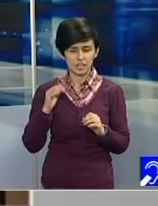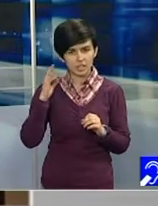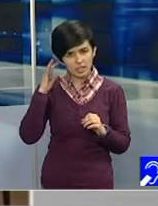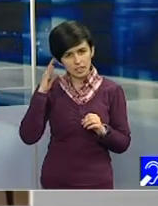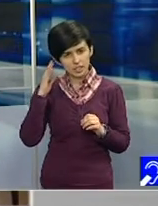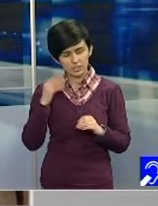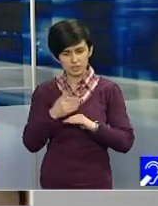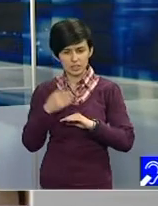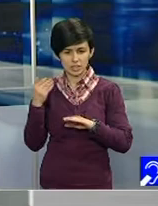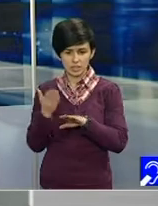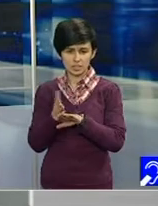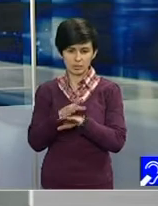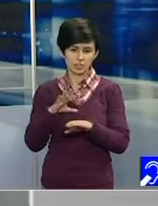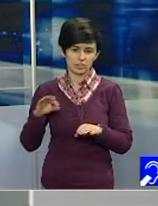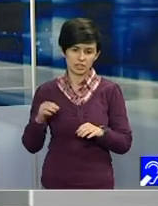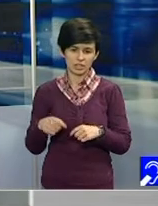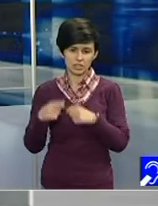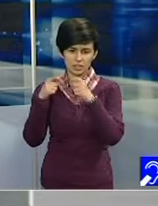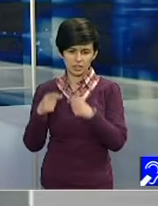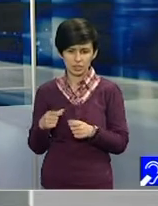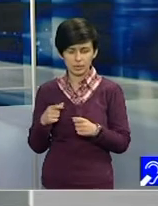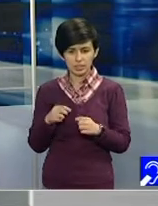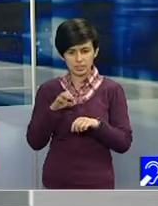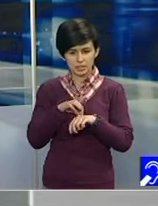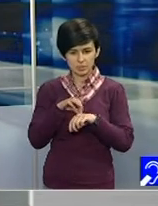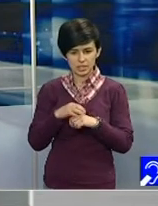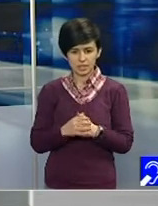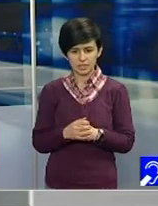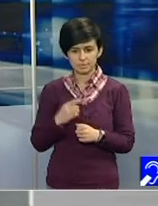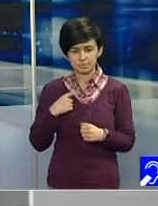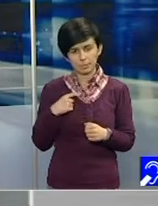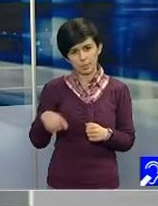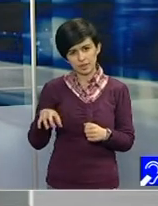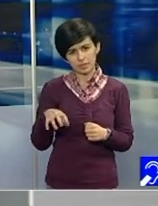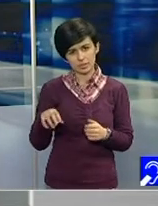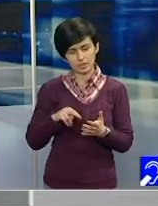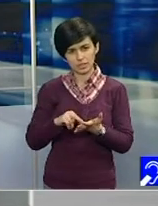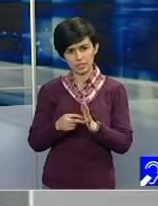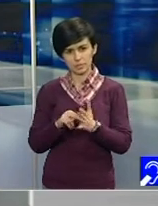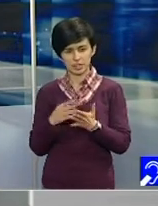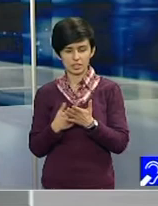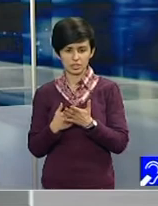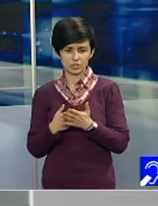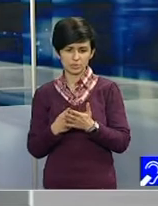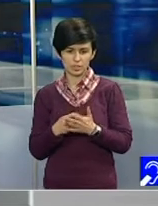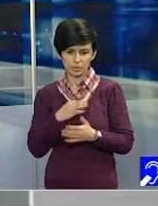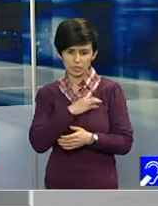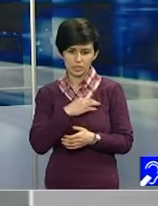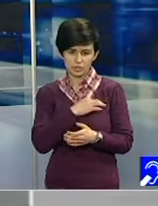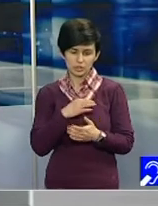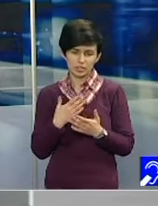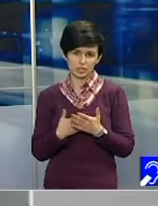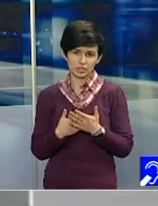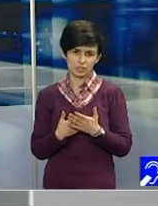în alte domenii medicale. Suntem loc de pregătire și pentru studenți, suntem pentru rezidenți care